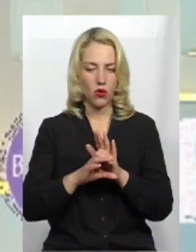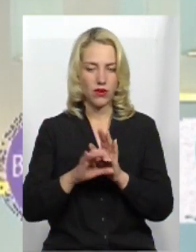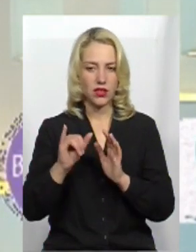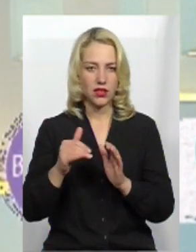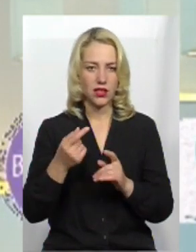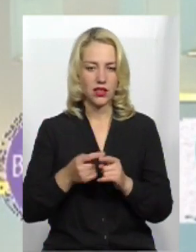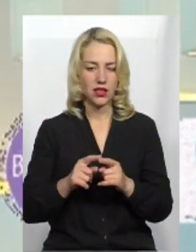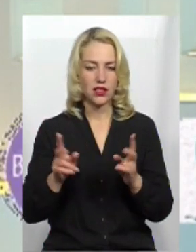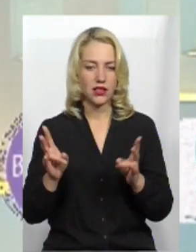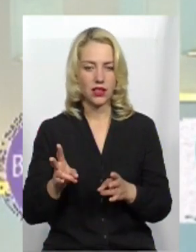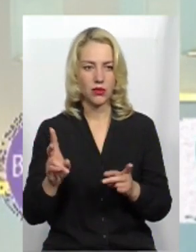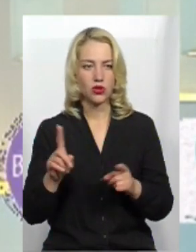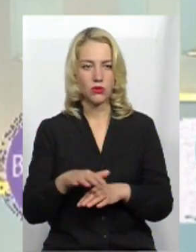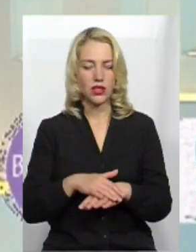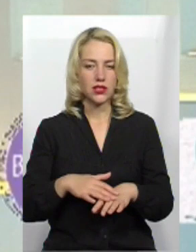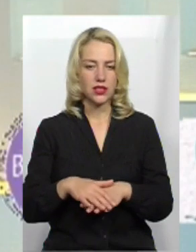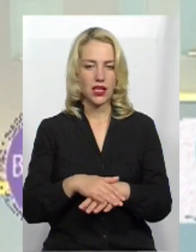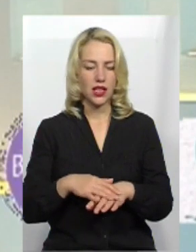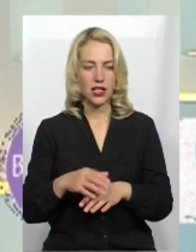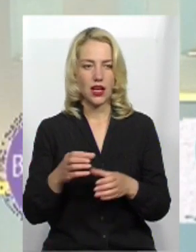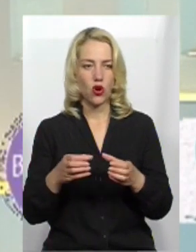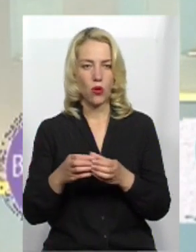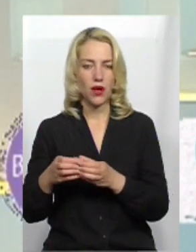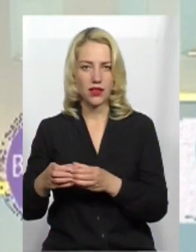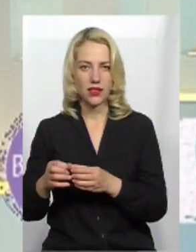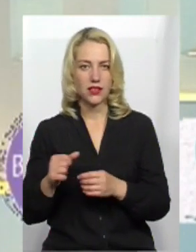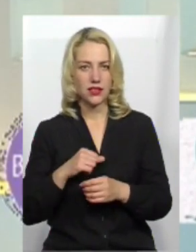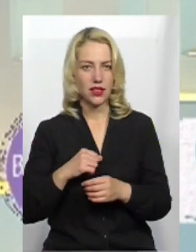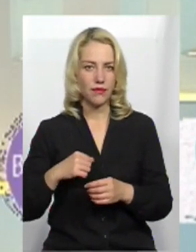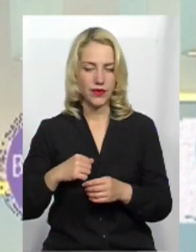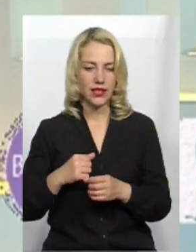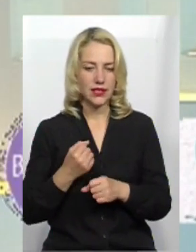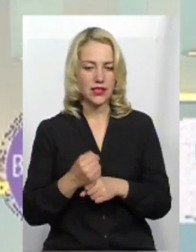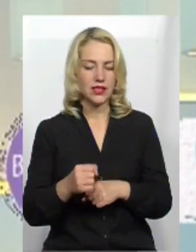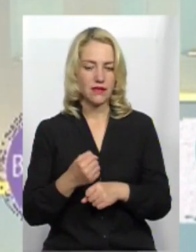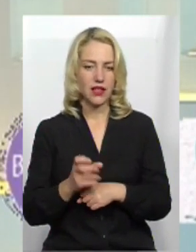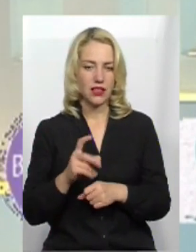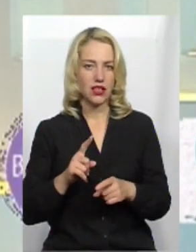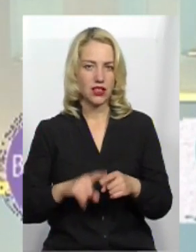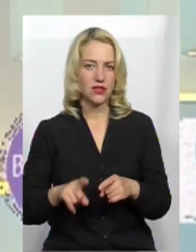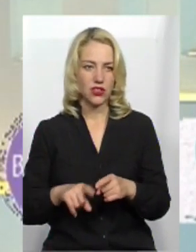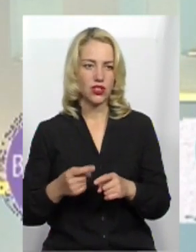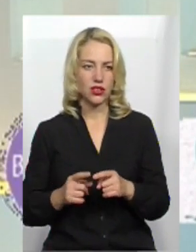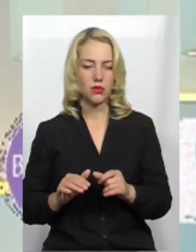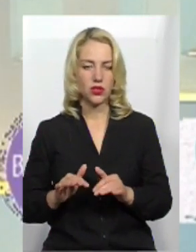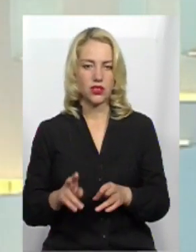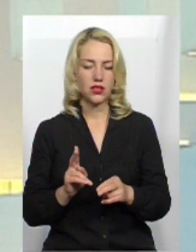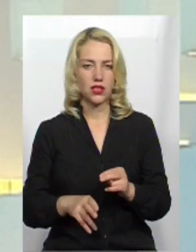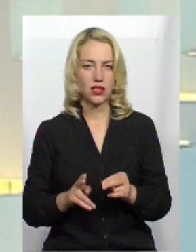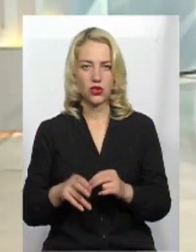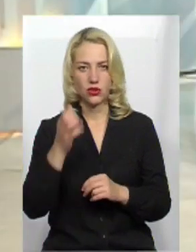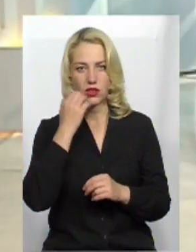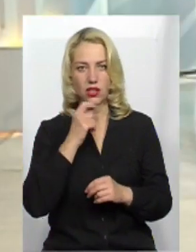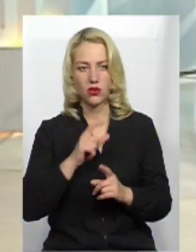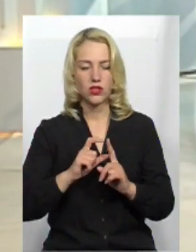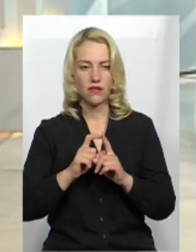і їх треба, щоб населення, громади самі трошки заставляли якнайскоріше ці процеси закінчувати. Дякую за